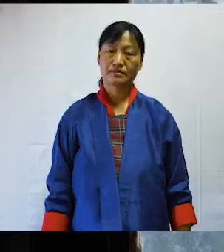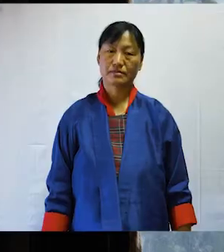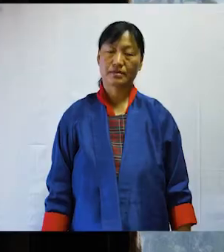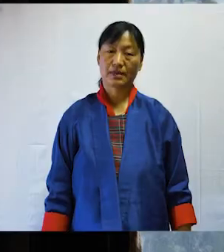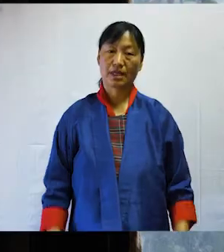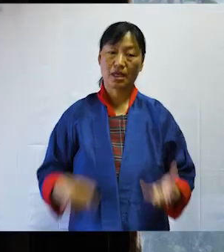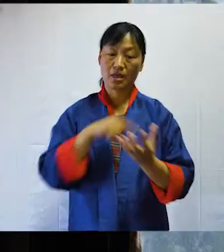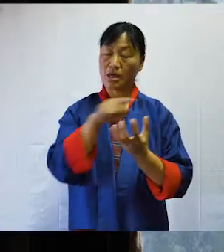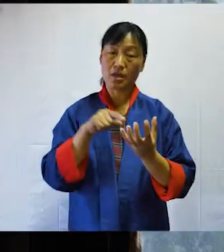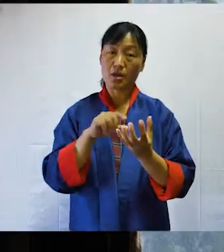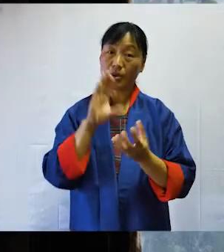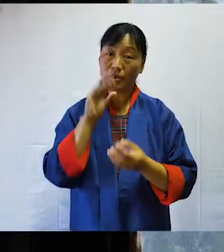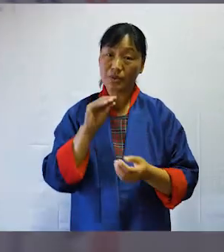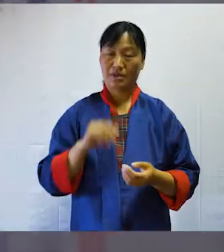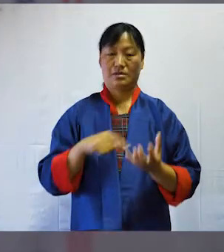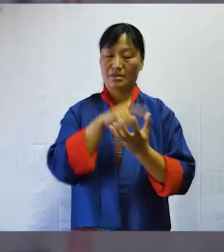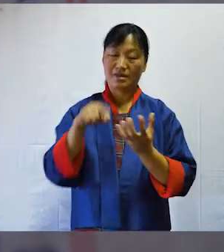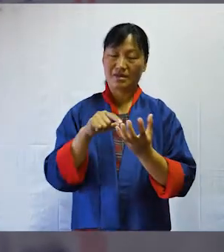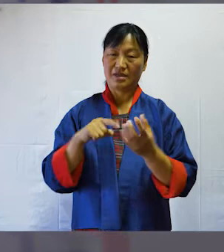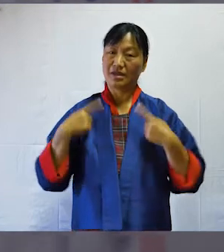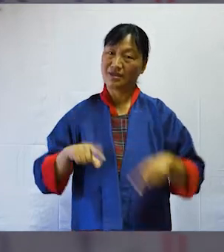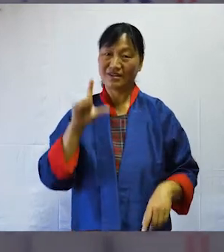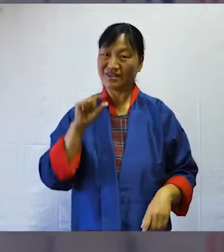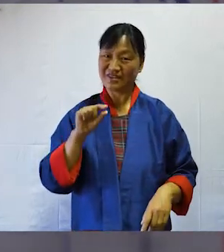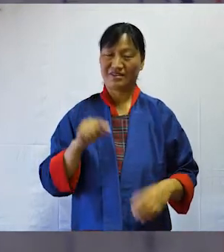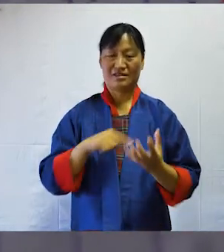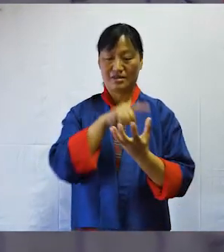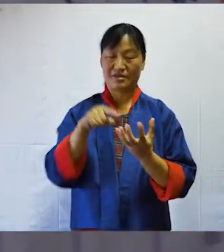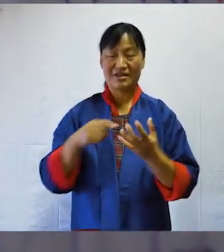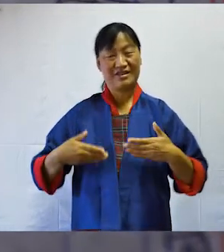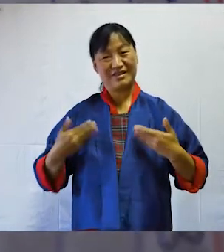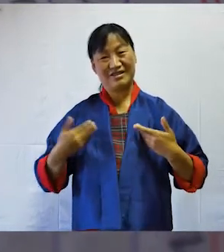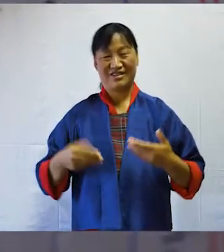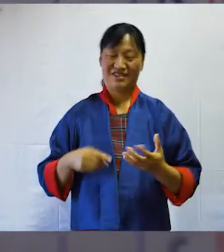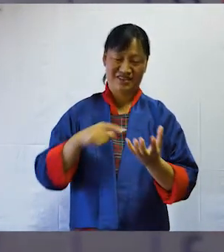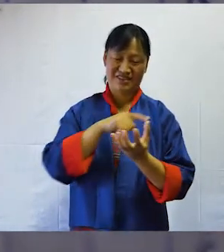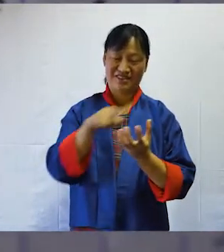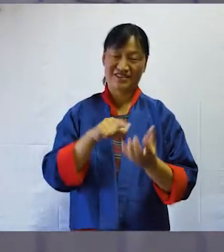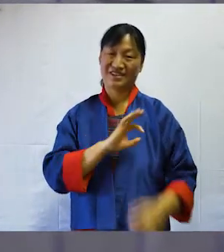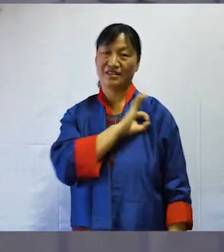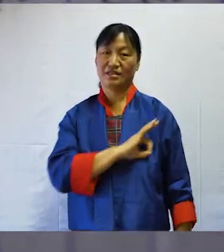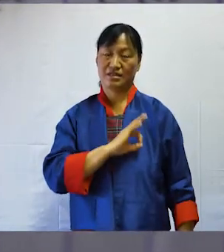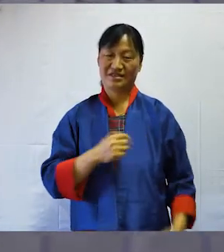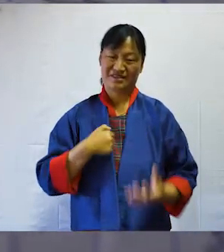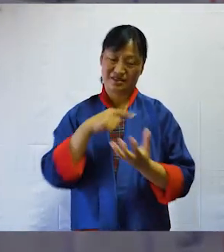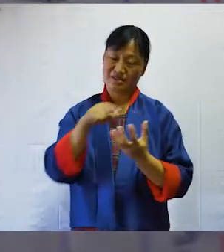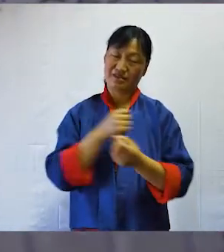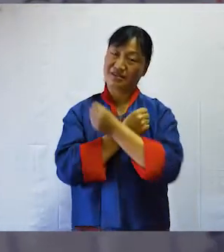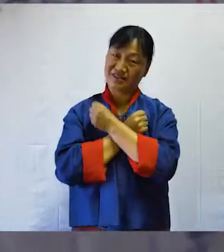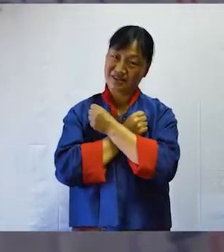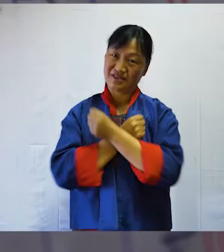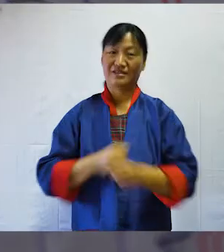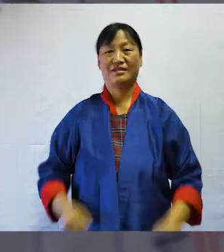ल Bhutan is a small country. Bhutan has less population. Bhutan is a peaceful country. Bhutan is a Buddhist country.